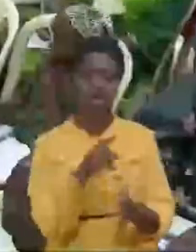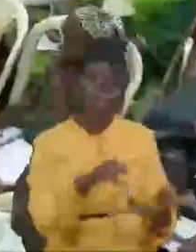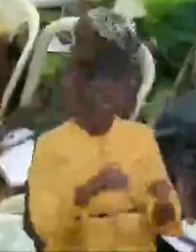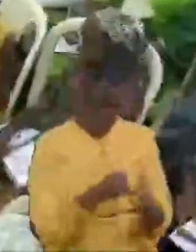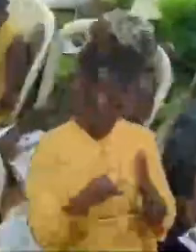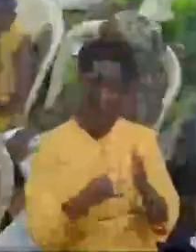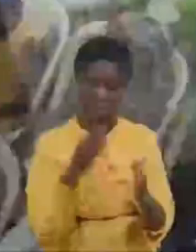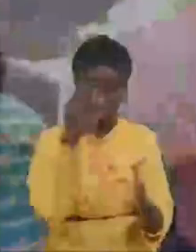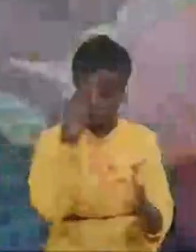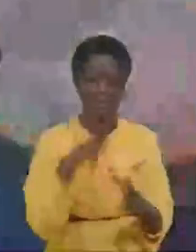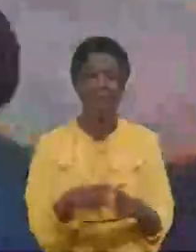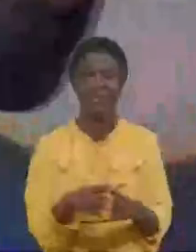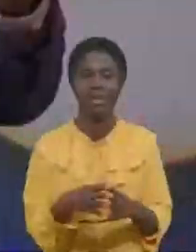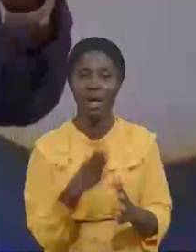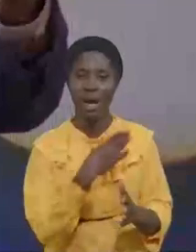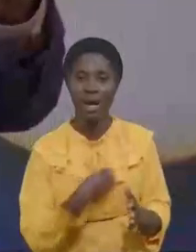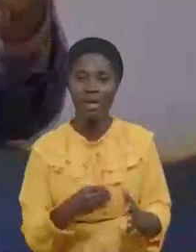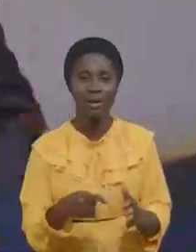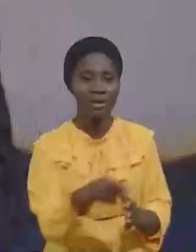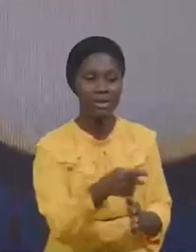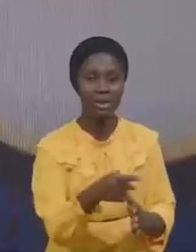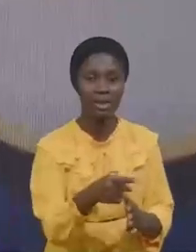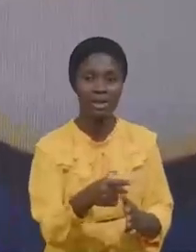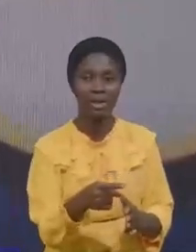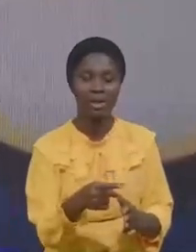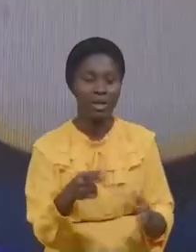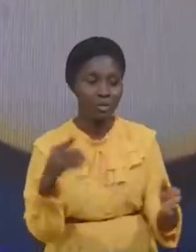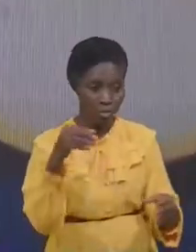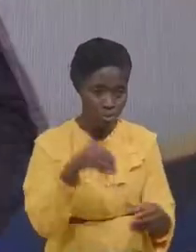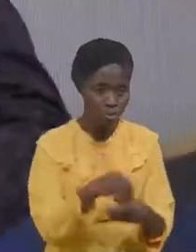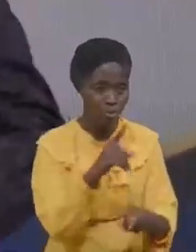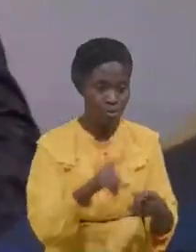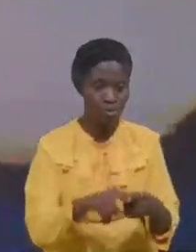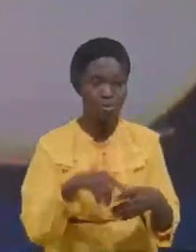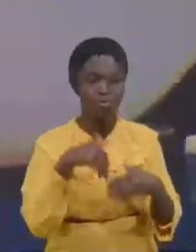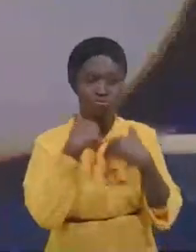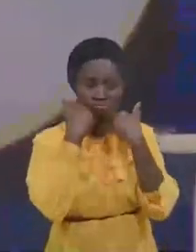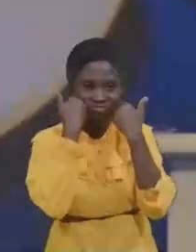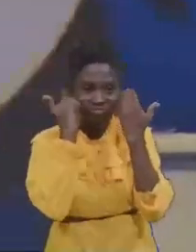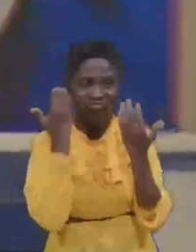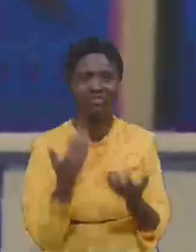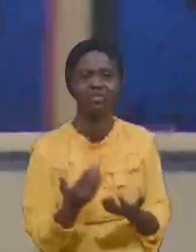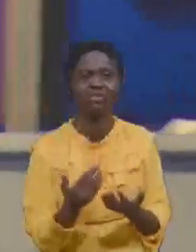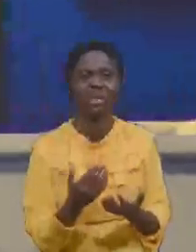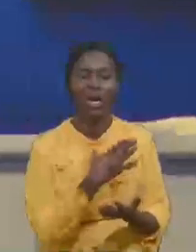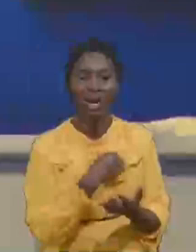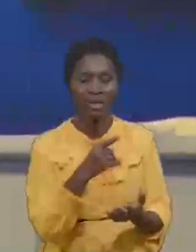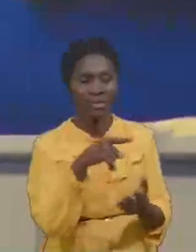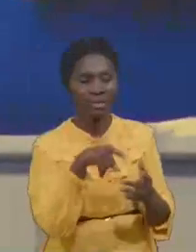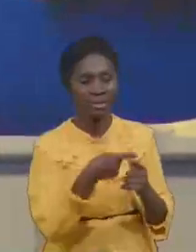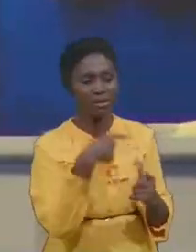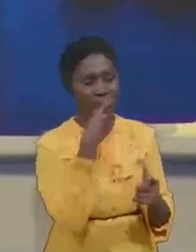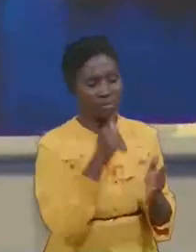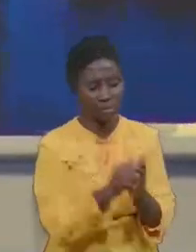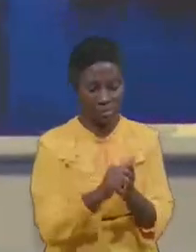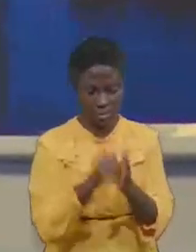ceci. Et puis, on t'a amené à une honte public et tu te dis que jamais je ne